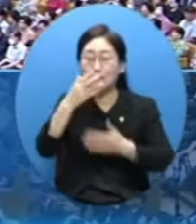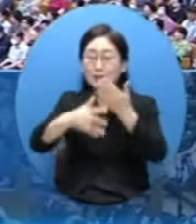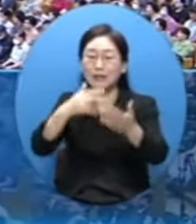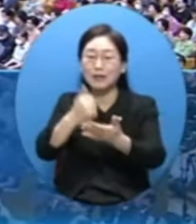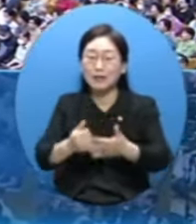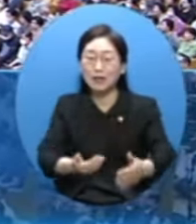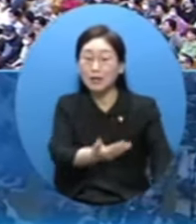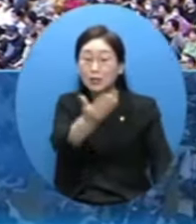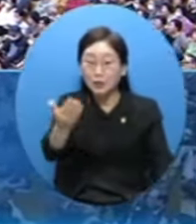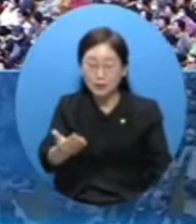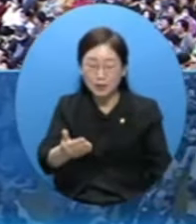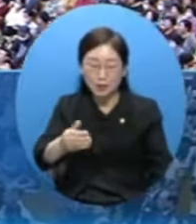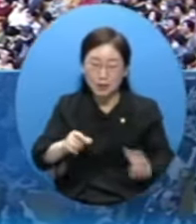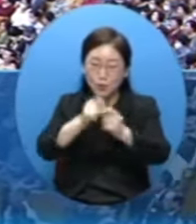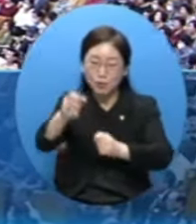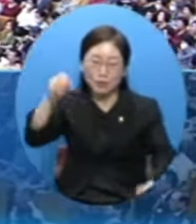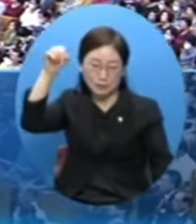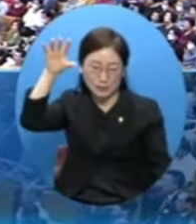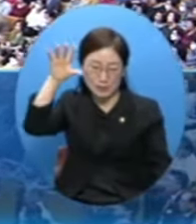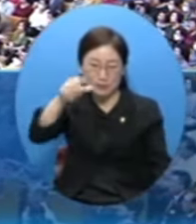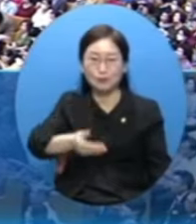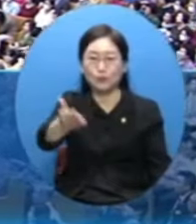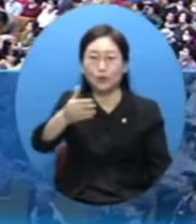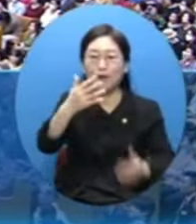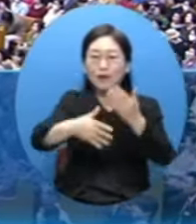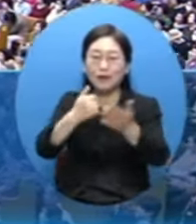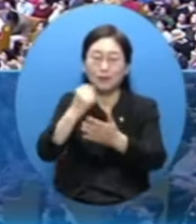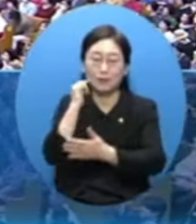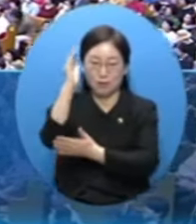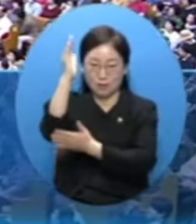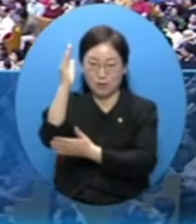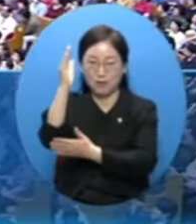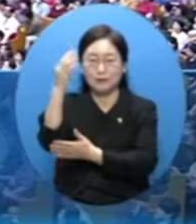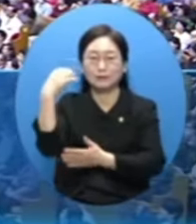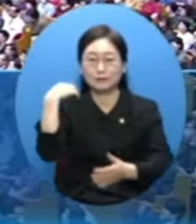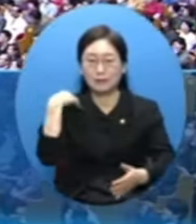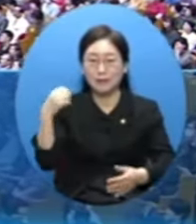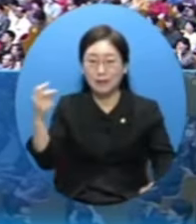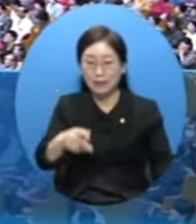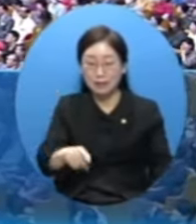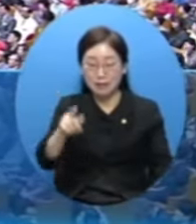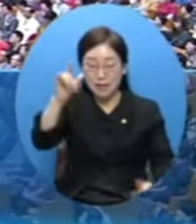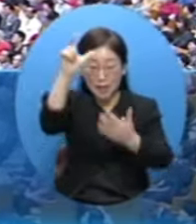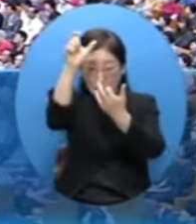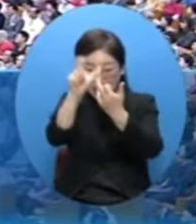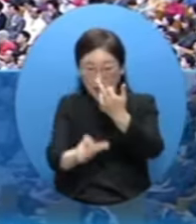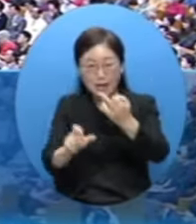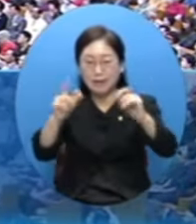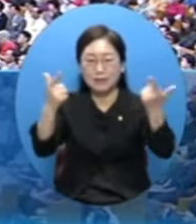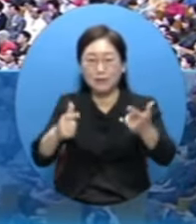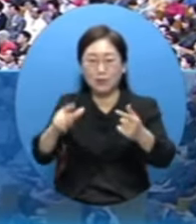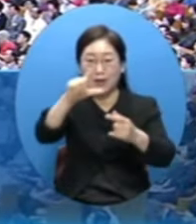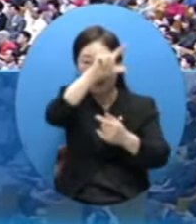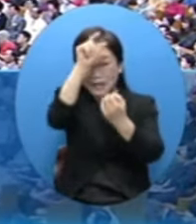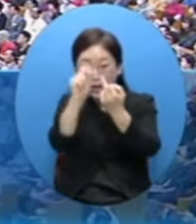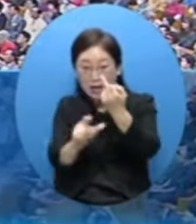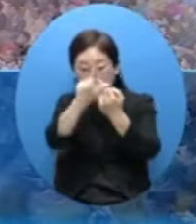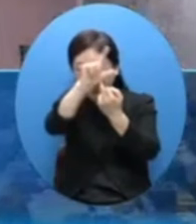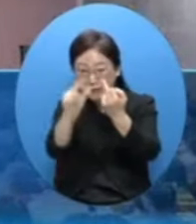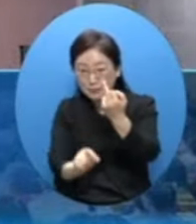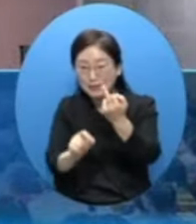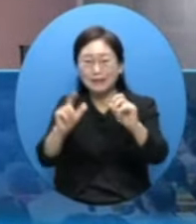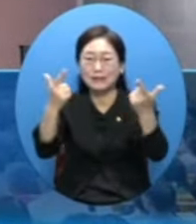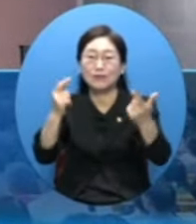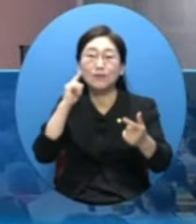내게 영원한 빛이 되며 내 하나님이 내 영광이 되리니 다시는 내 해가지지 아니하며 내 달이 물러가지 아니할 것은